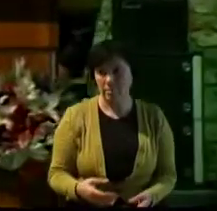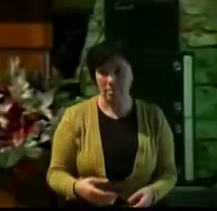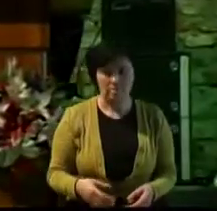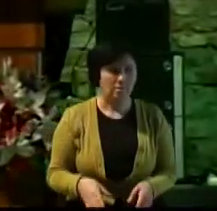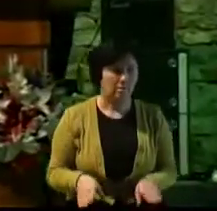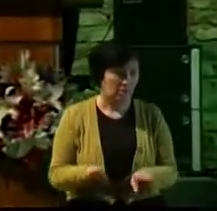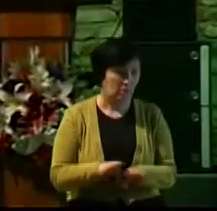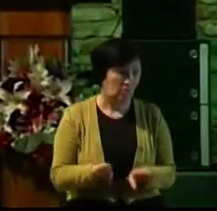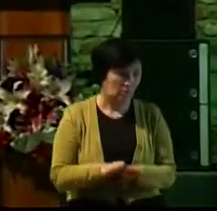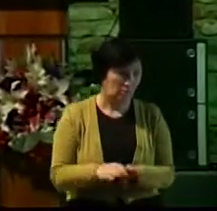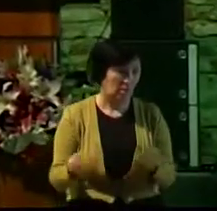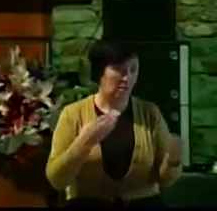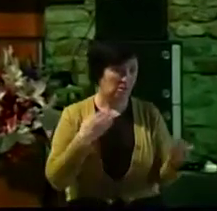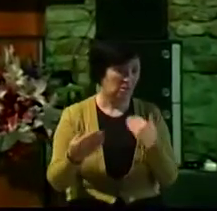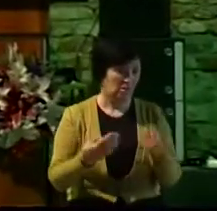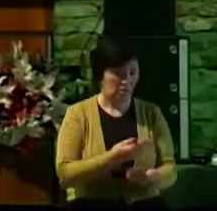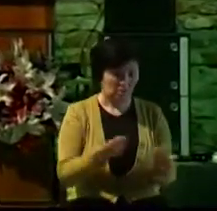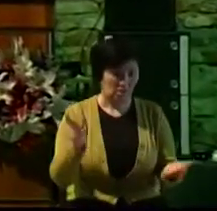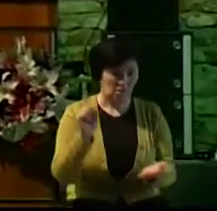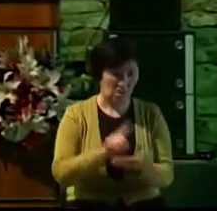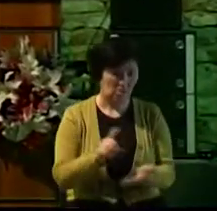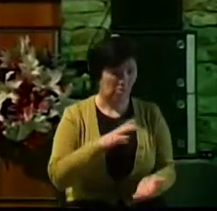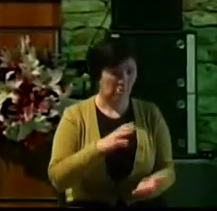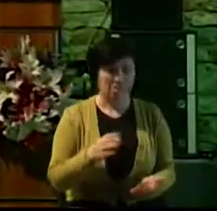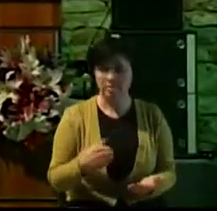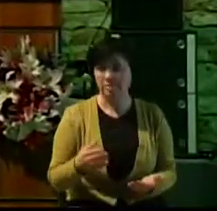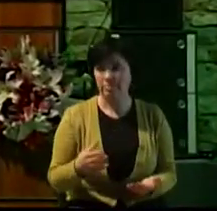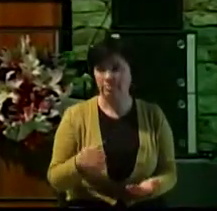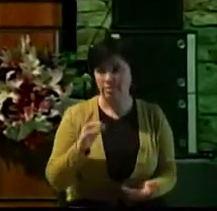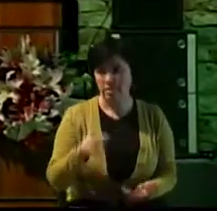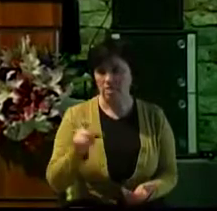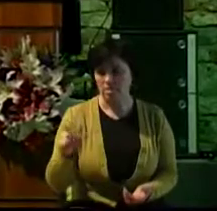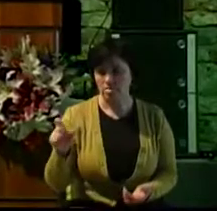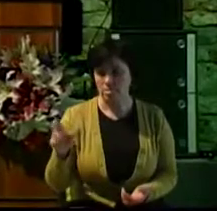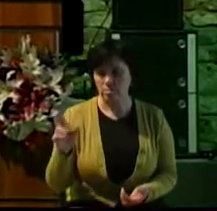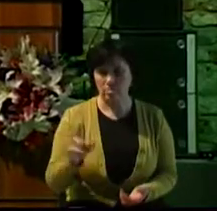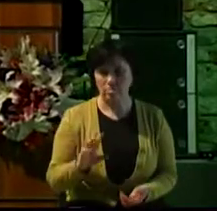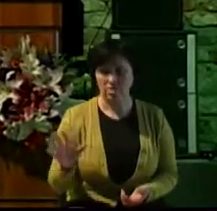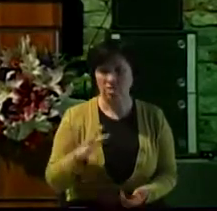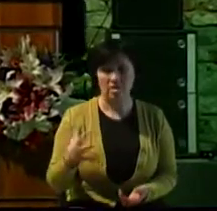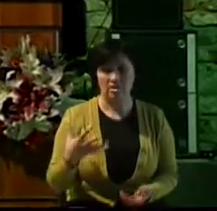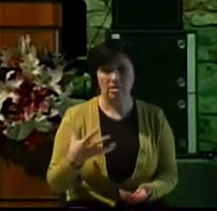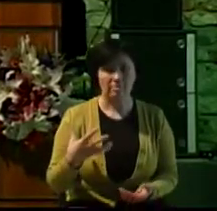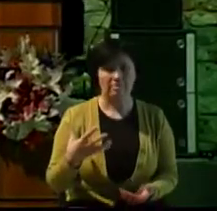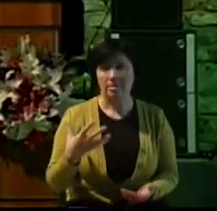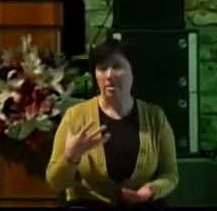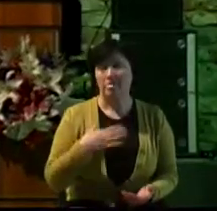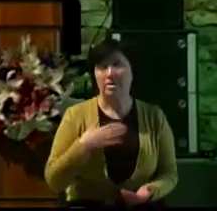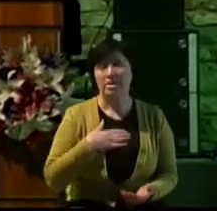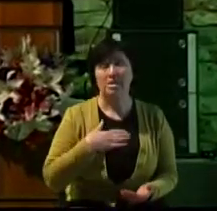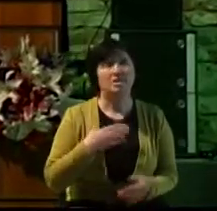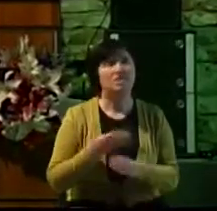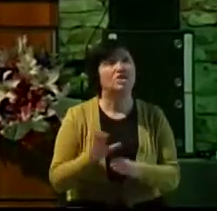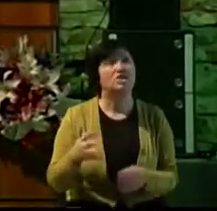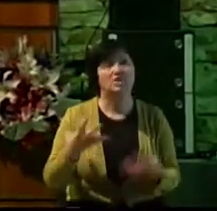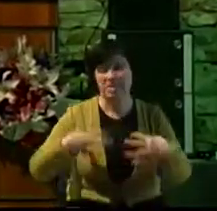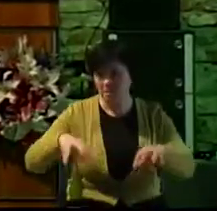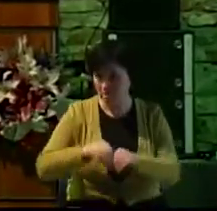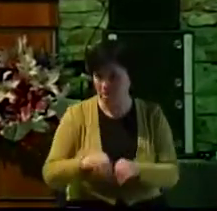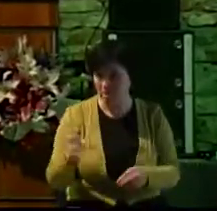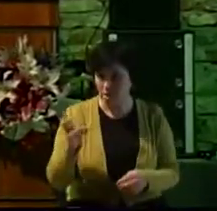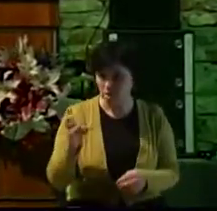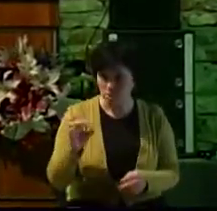сердце, то же самое отношение мы должны иметь по отношению к тем, которые не являются частью нашей физической семьи, но мы